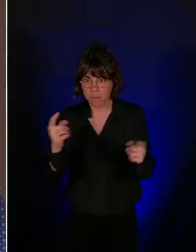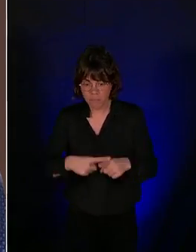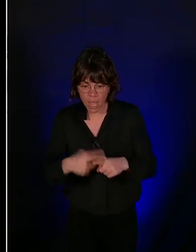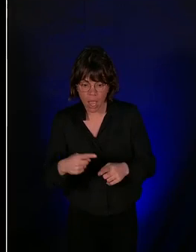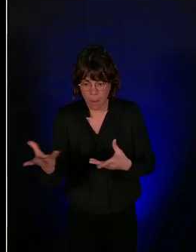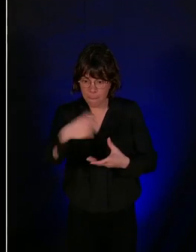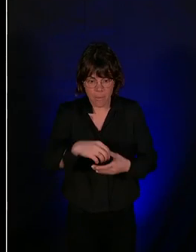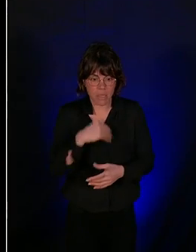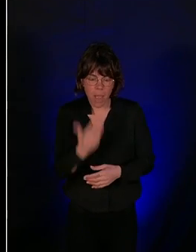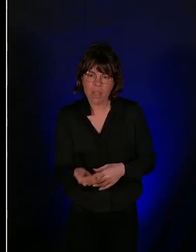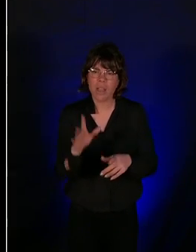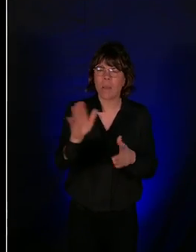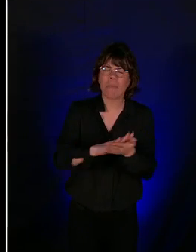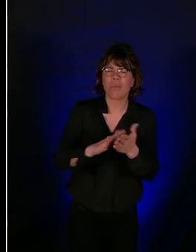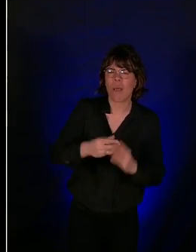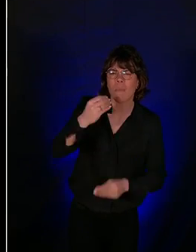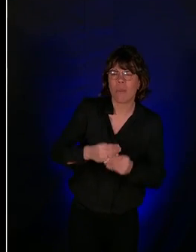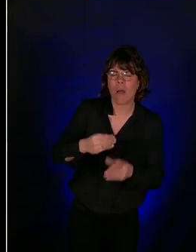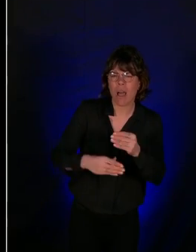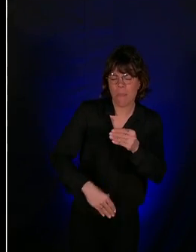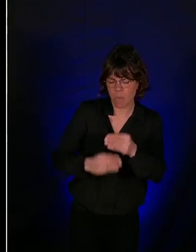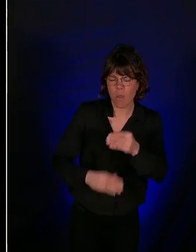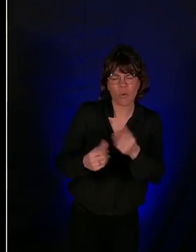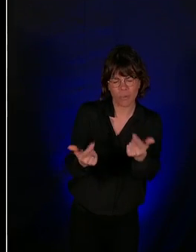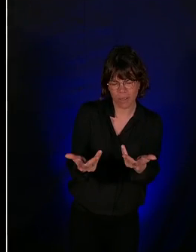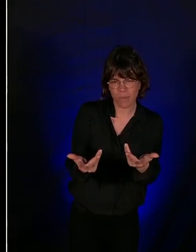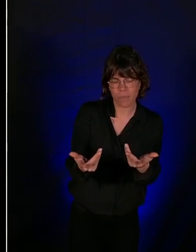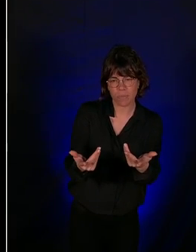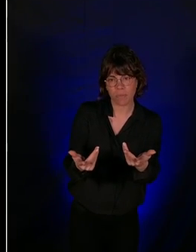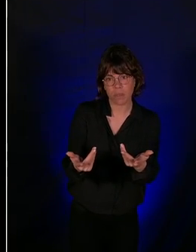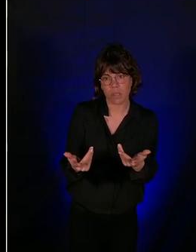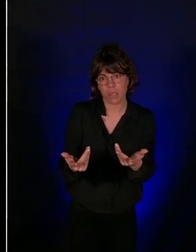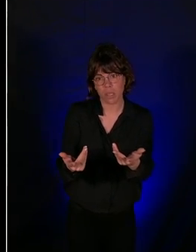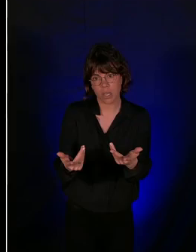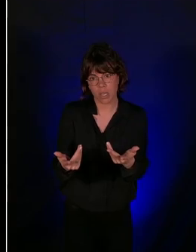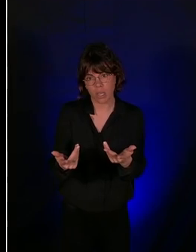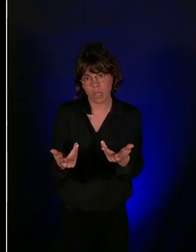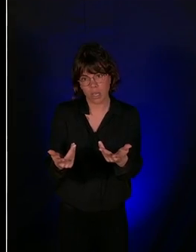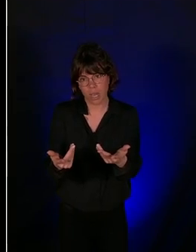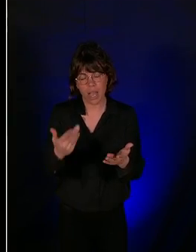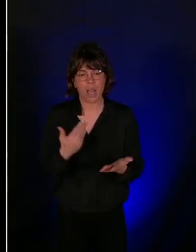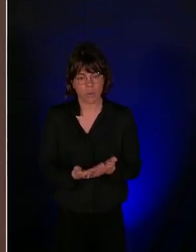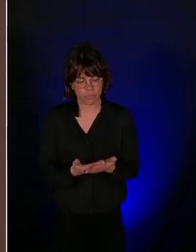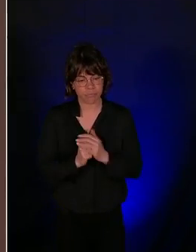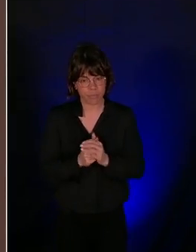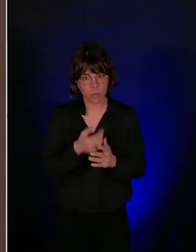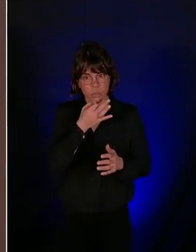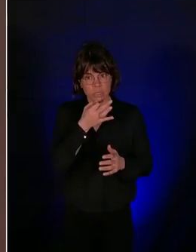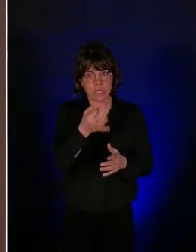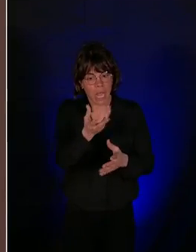fér le numéro de ton amend plus j'app